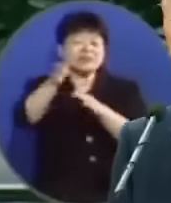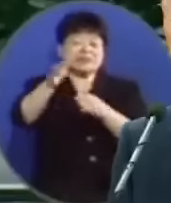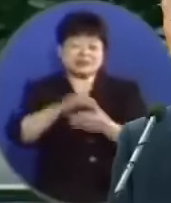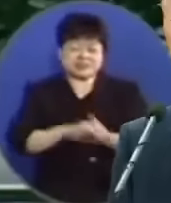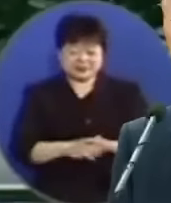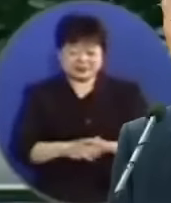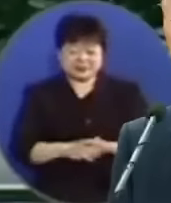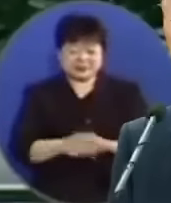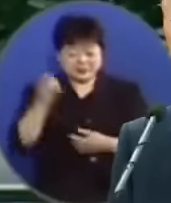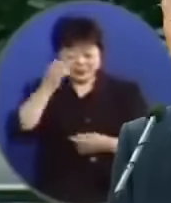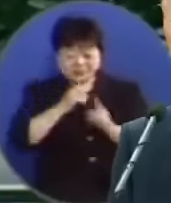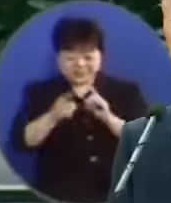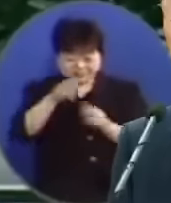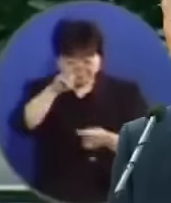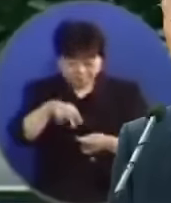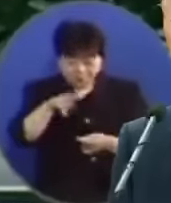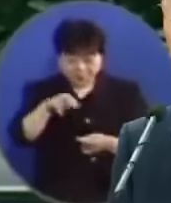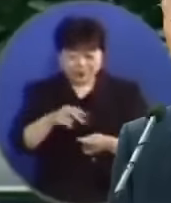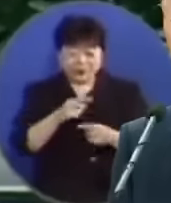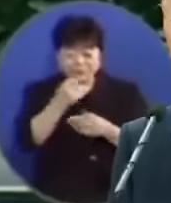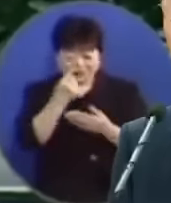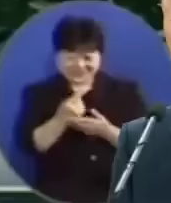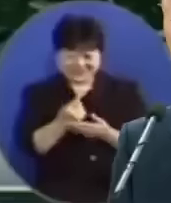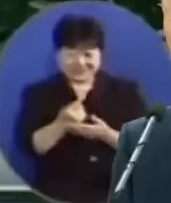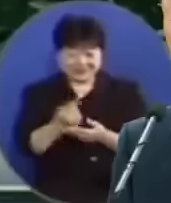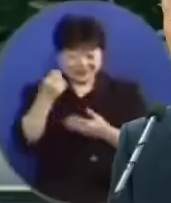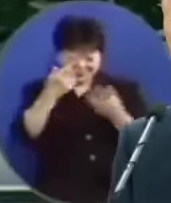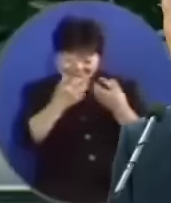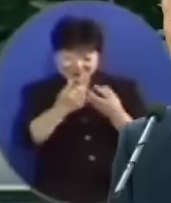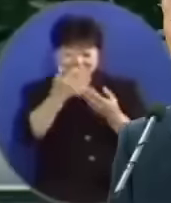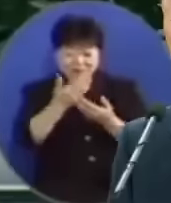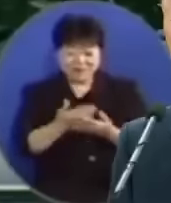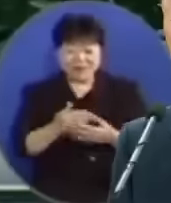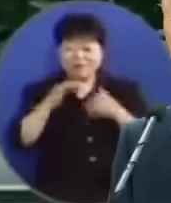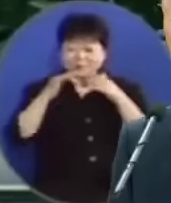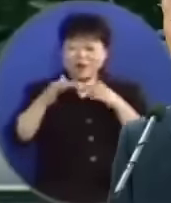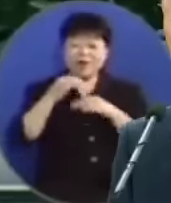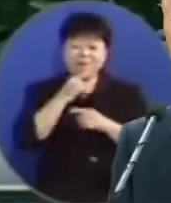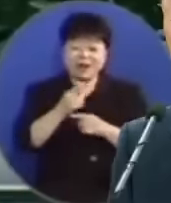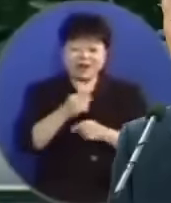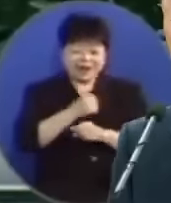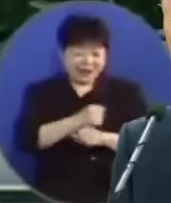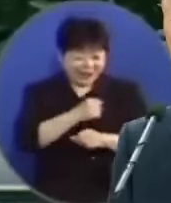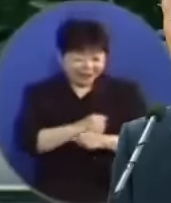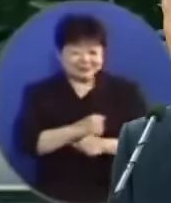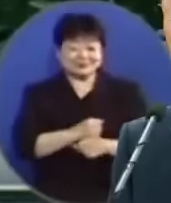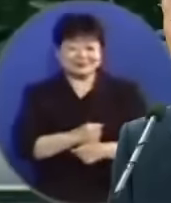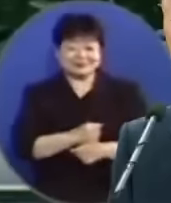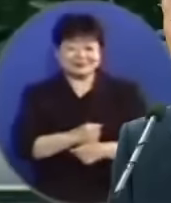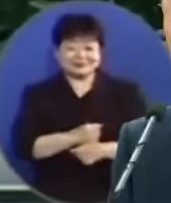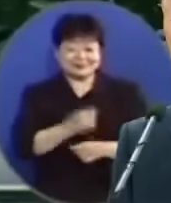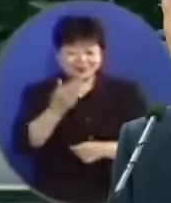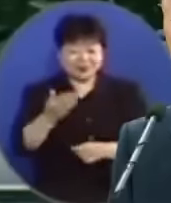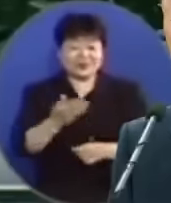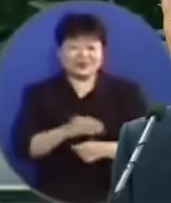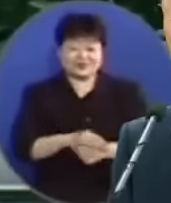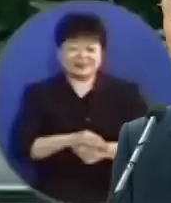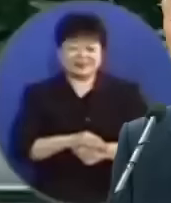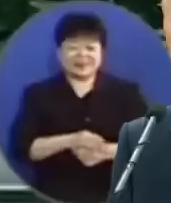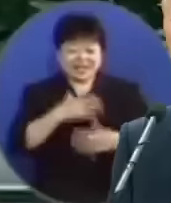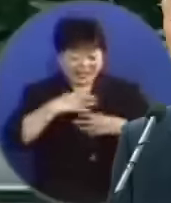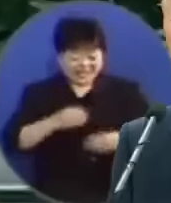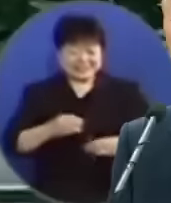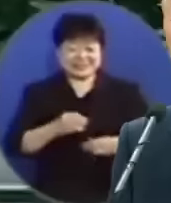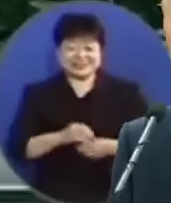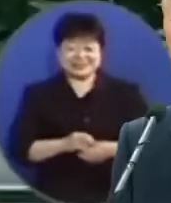것입니다. 성경에는 그러므로 교회 와서 성령 충만 받고 방언 말하게 하라. 이것이 너희